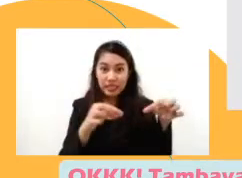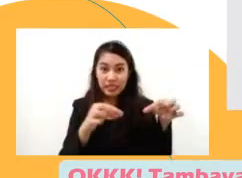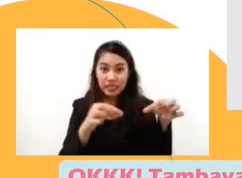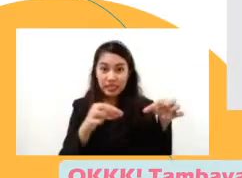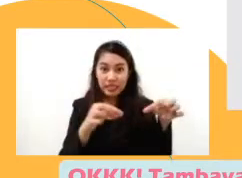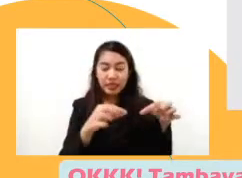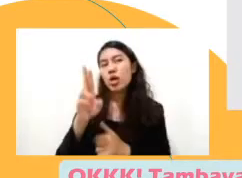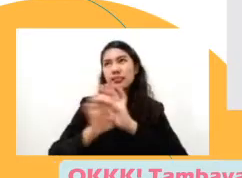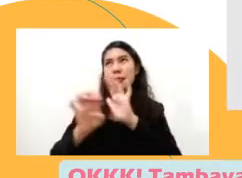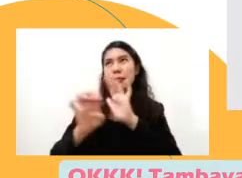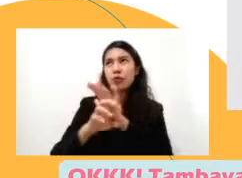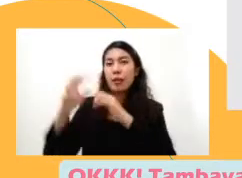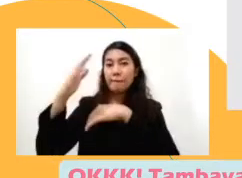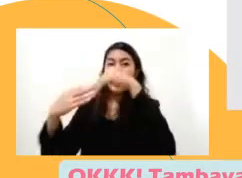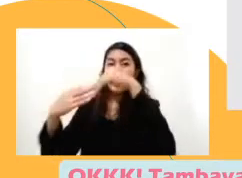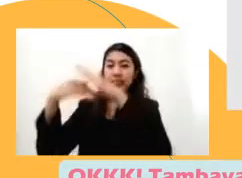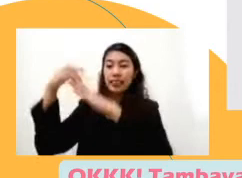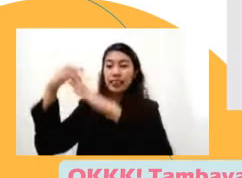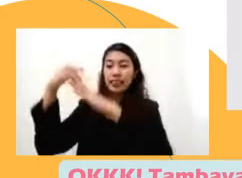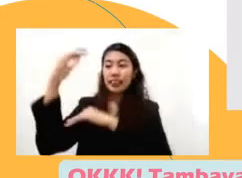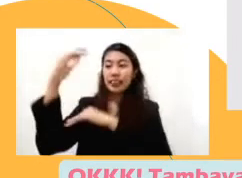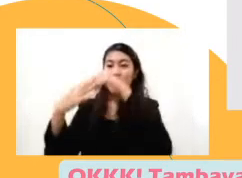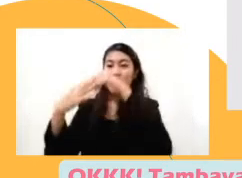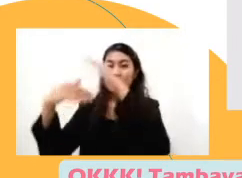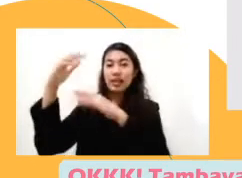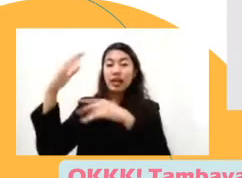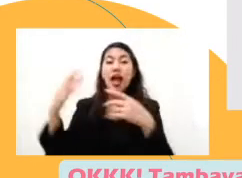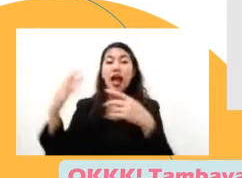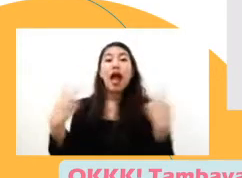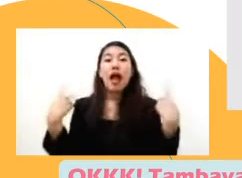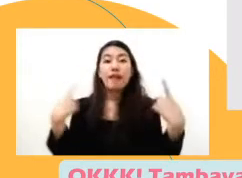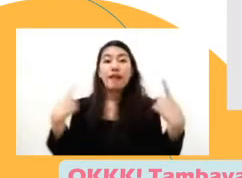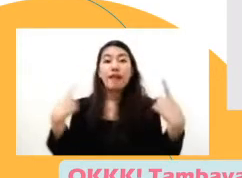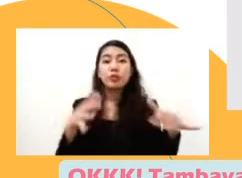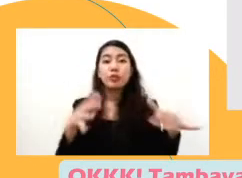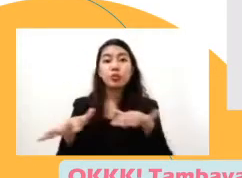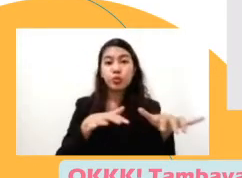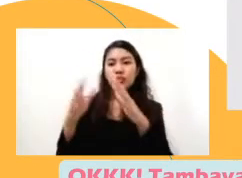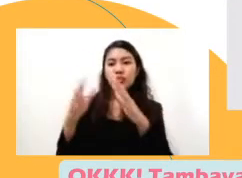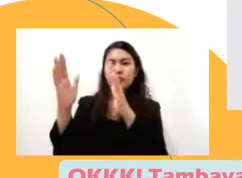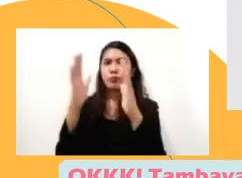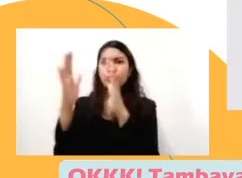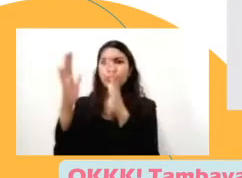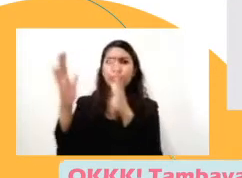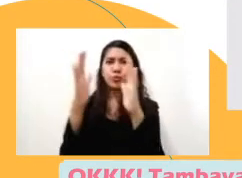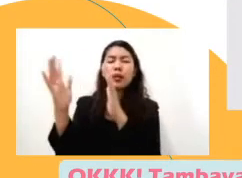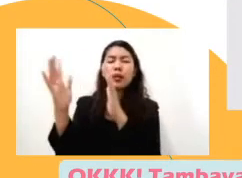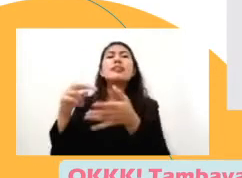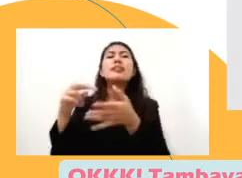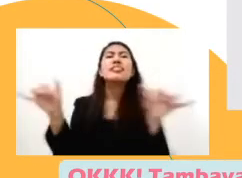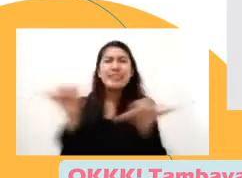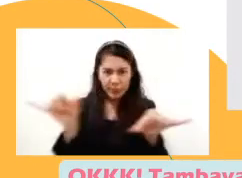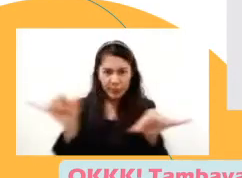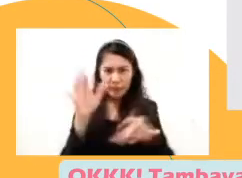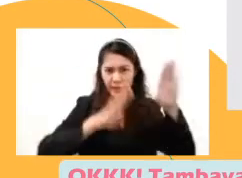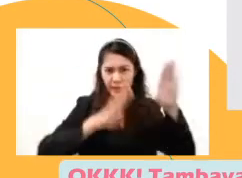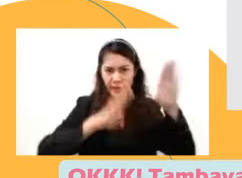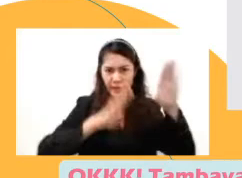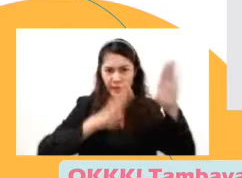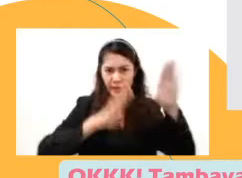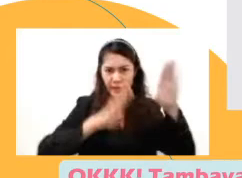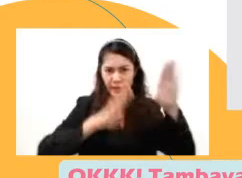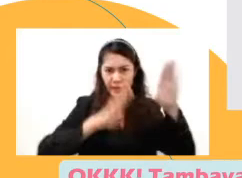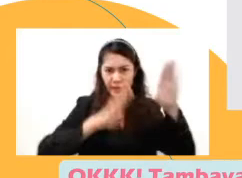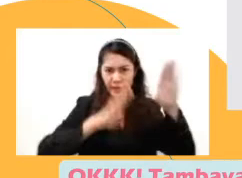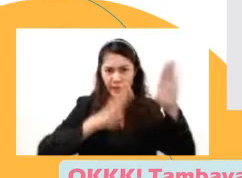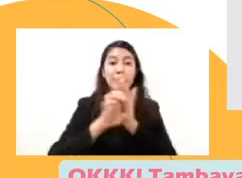no, nagsisway-sway na lang sila, no? So galing, very good. At ano pa? Yung alam niyo yung sunrise, no,